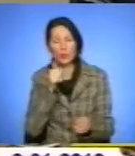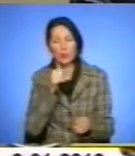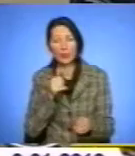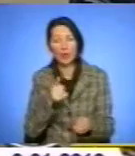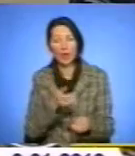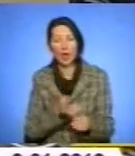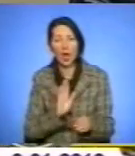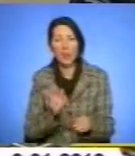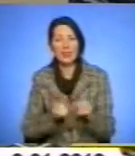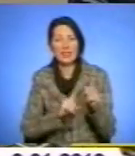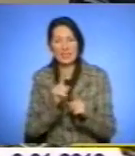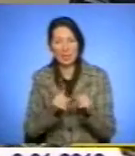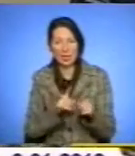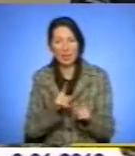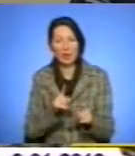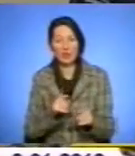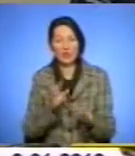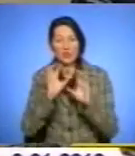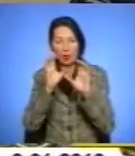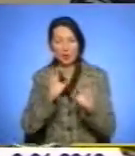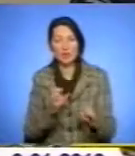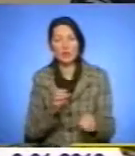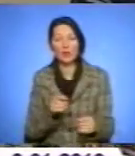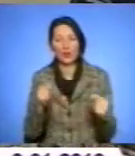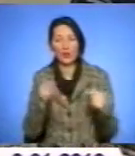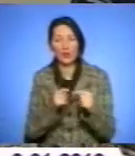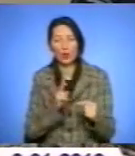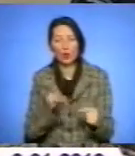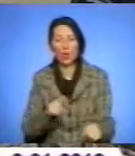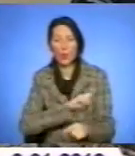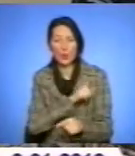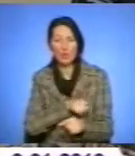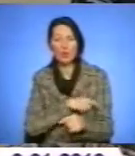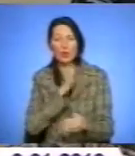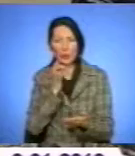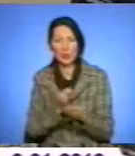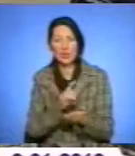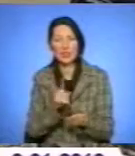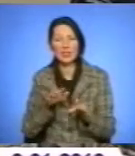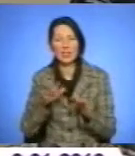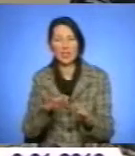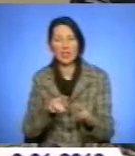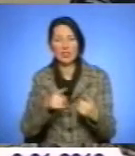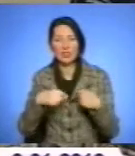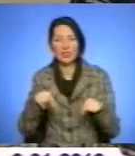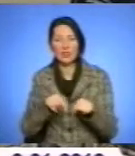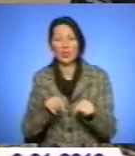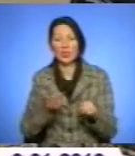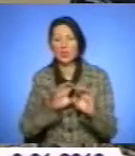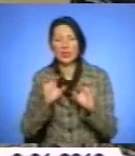зміни в кримінальному законодавстві, відповідно до яких посилено відповідальність за діяння в сфері незаконного обігу підакцизних